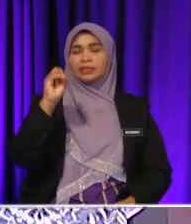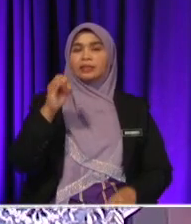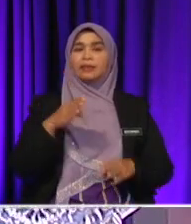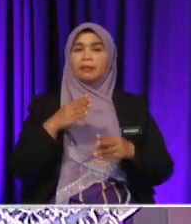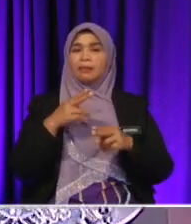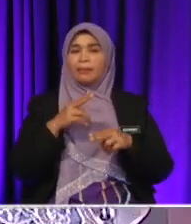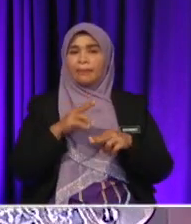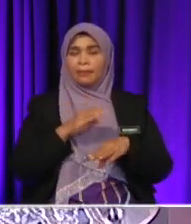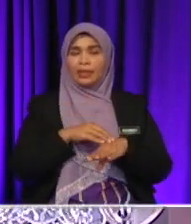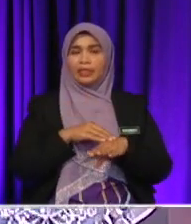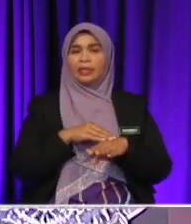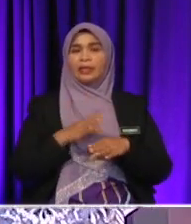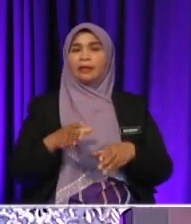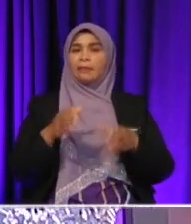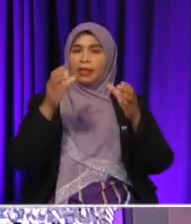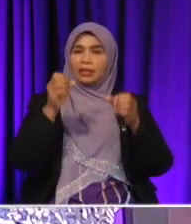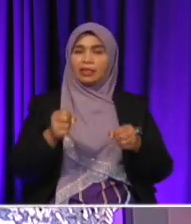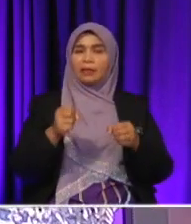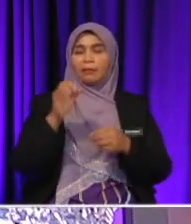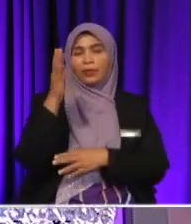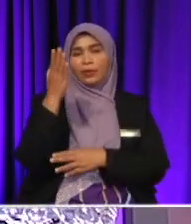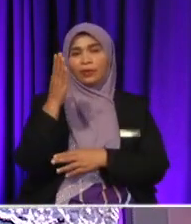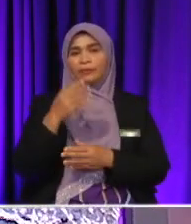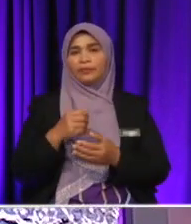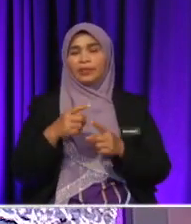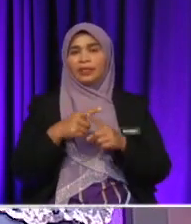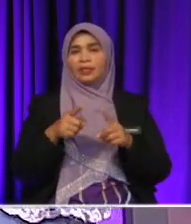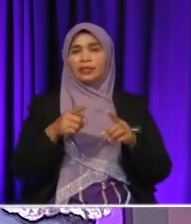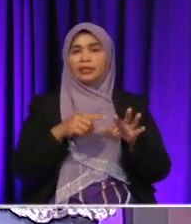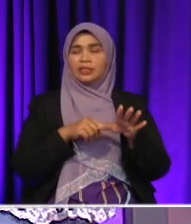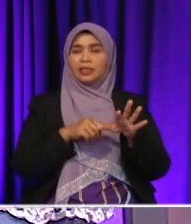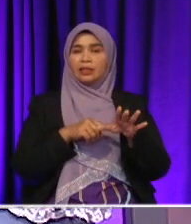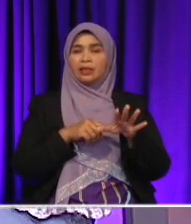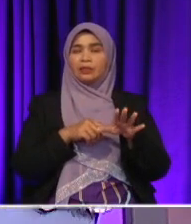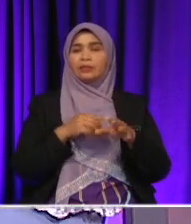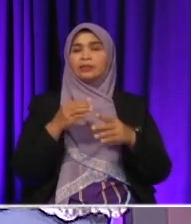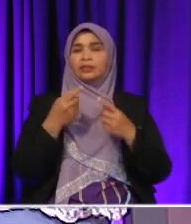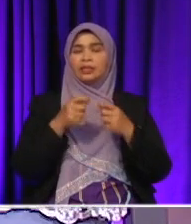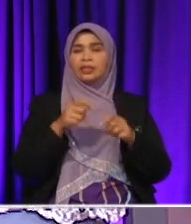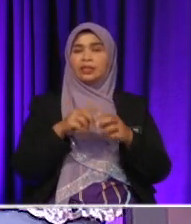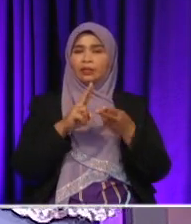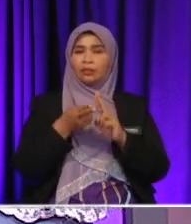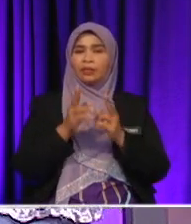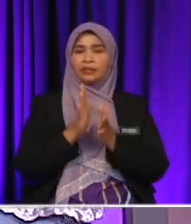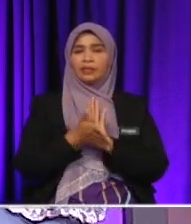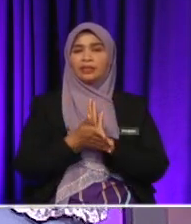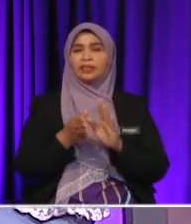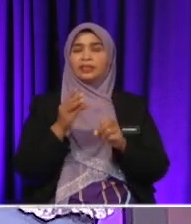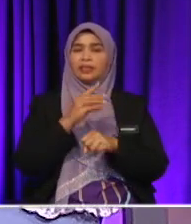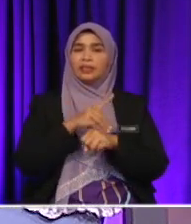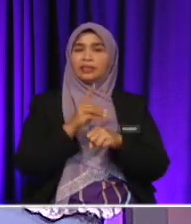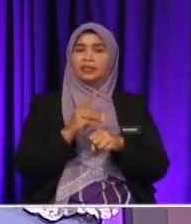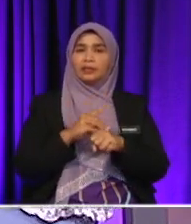berlaku pada daun pokok tapi tadi daunnya telah diubah sesuai menjadi duri-duri Kenapa